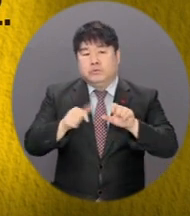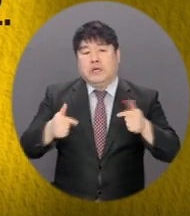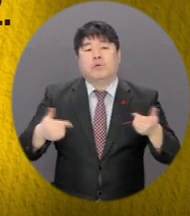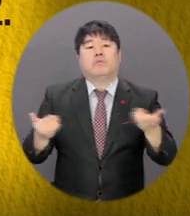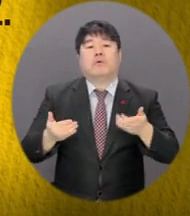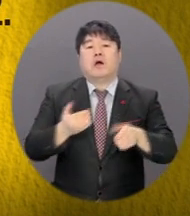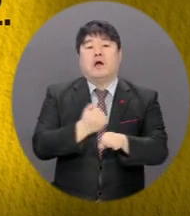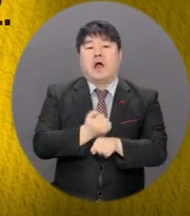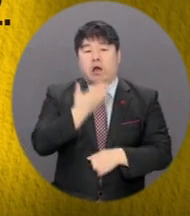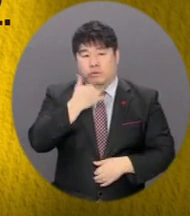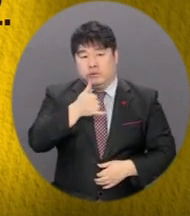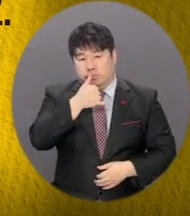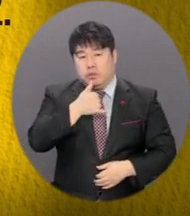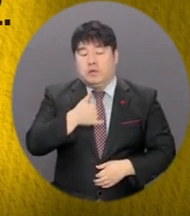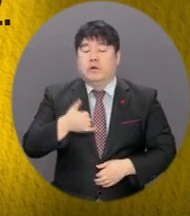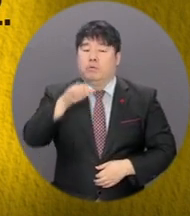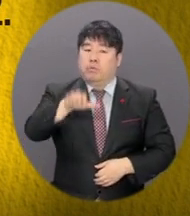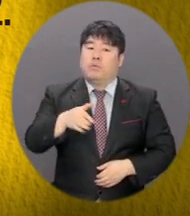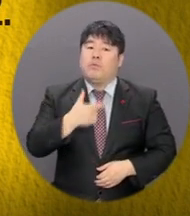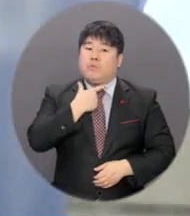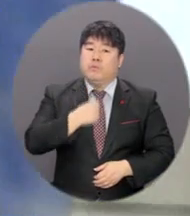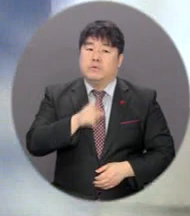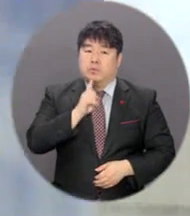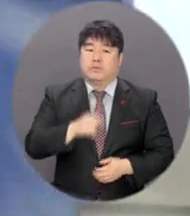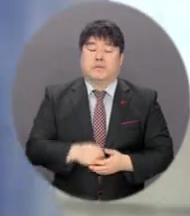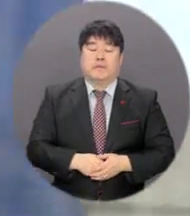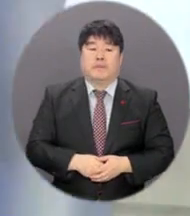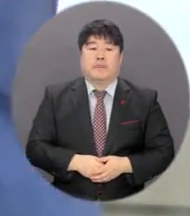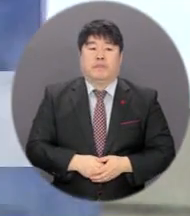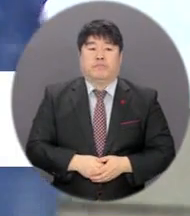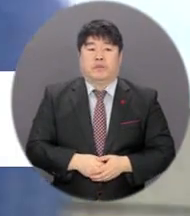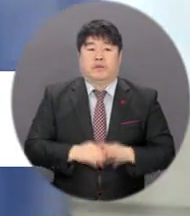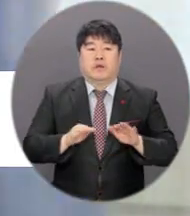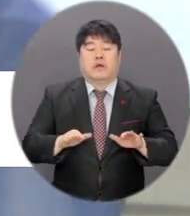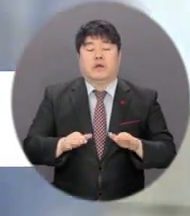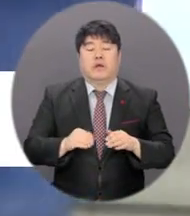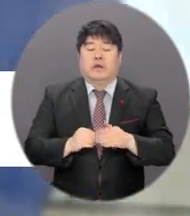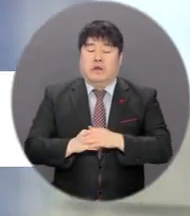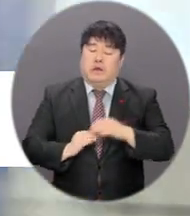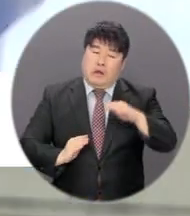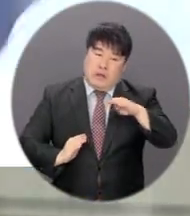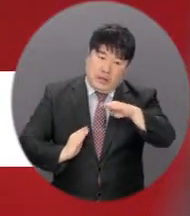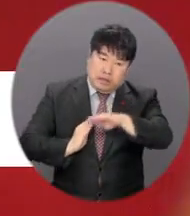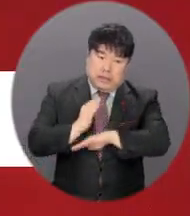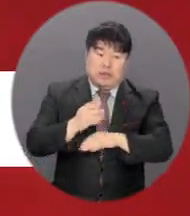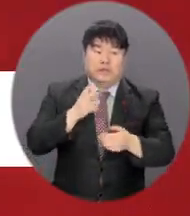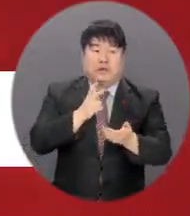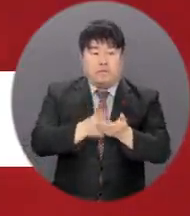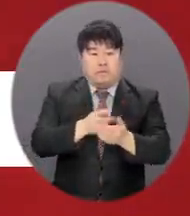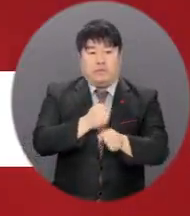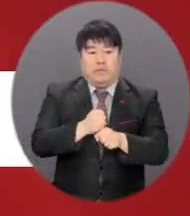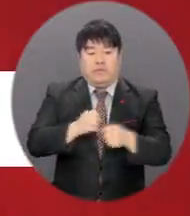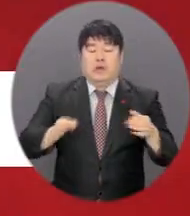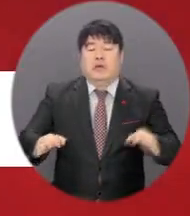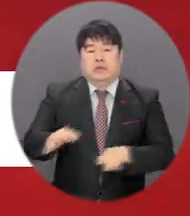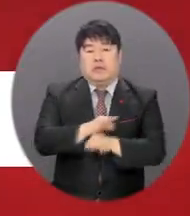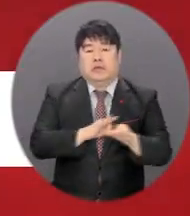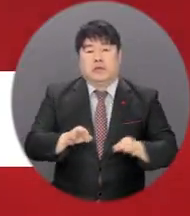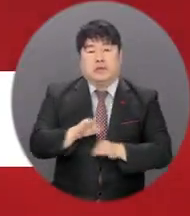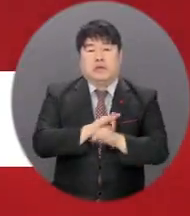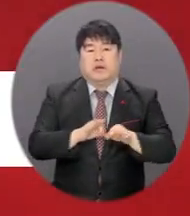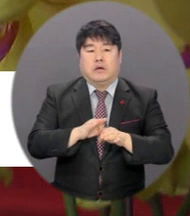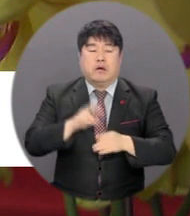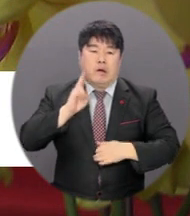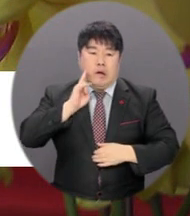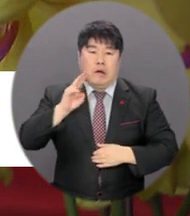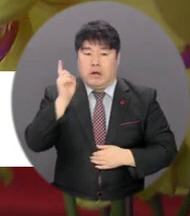수 있는 그런 현장을 바랬던 것인데요. 게다가 과잉 입법으로 경영이 악화될 것이란 기업들의 반발도